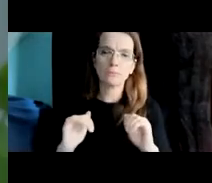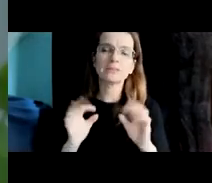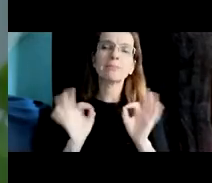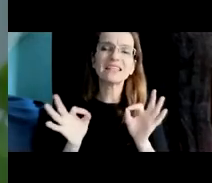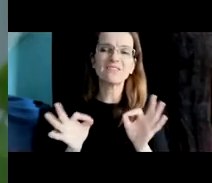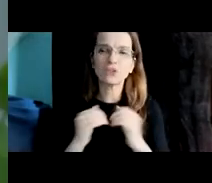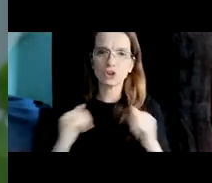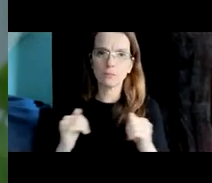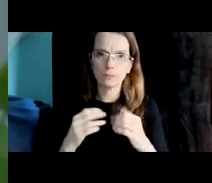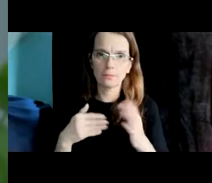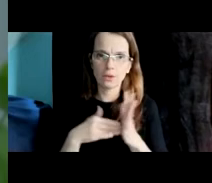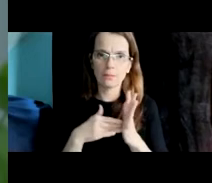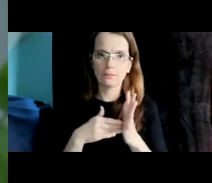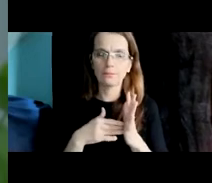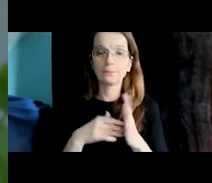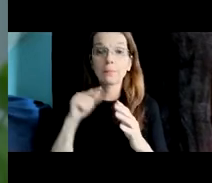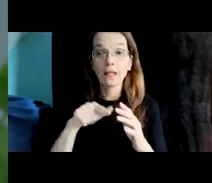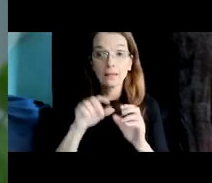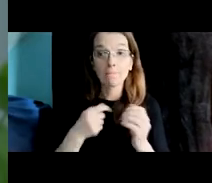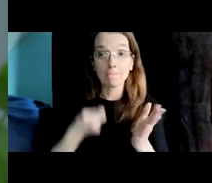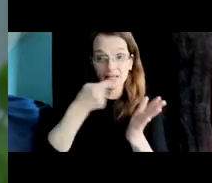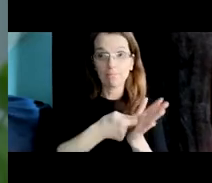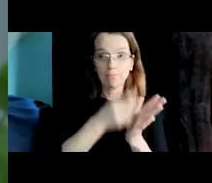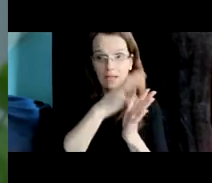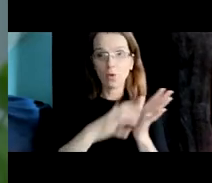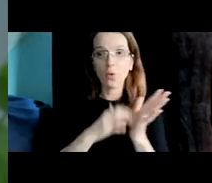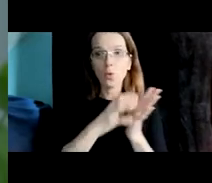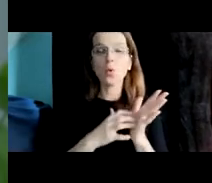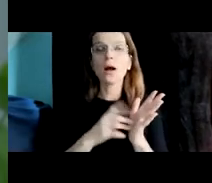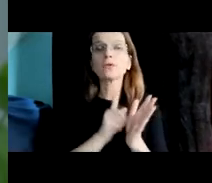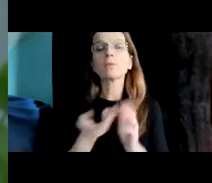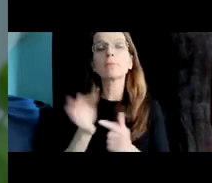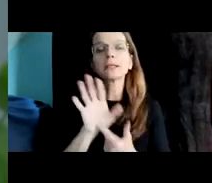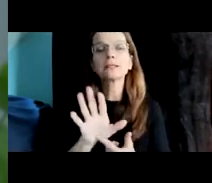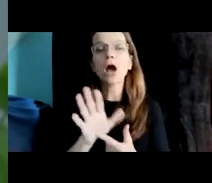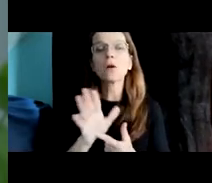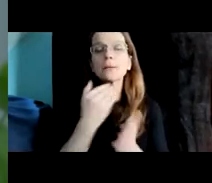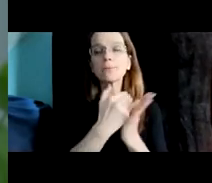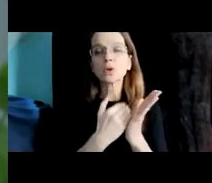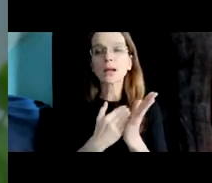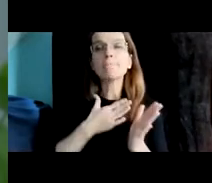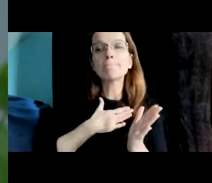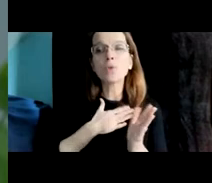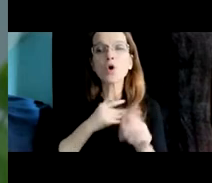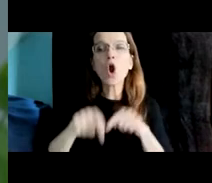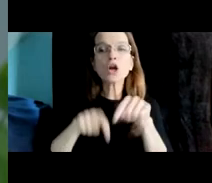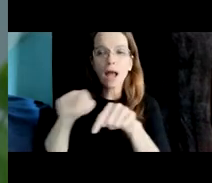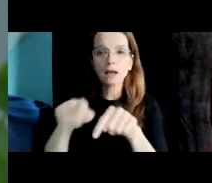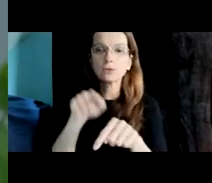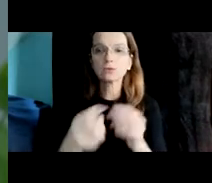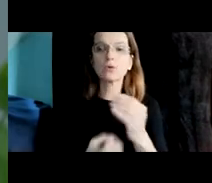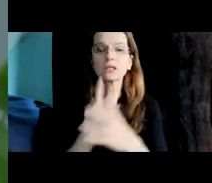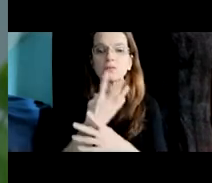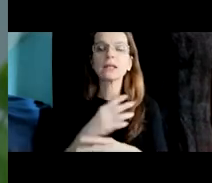V tem prispevku je predstavljen tudi program Moj korak, ki smo ga razvili na Andragoškem centru Republike